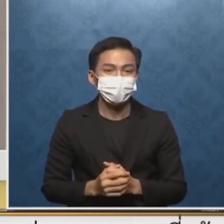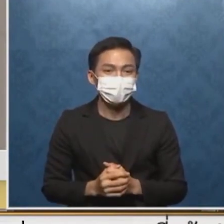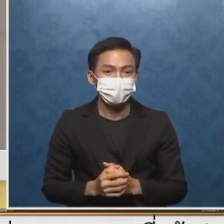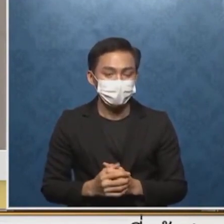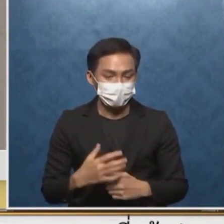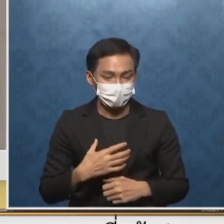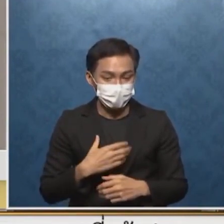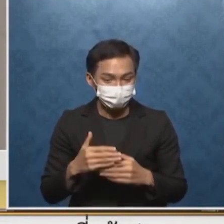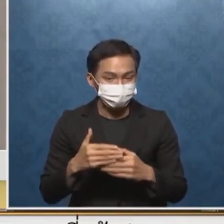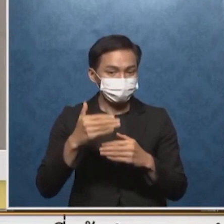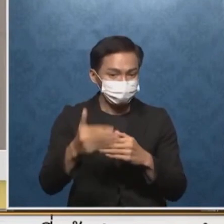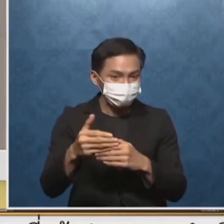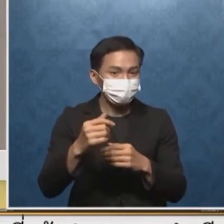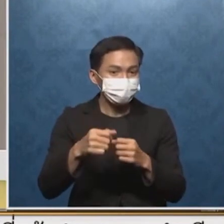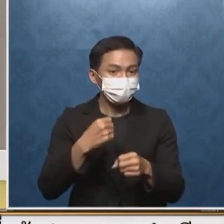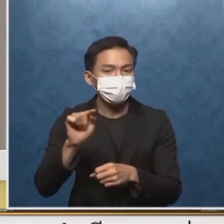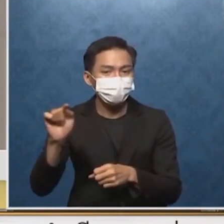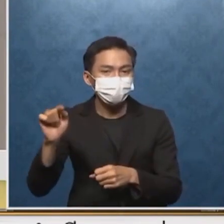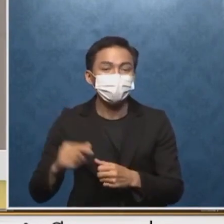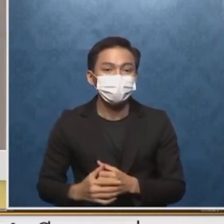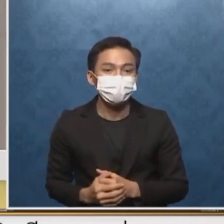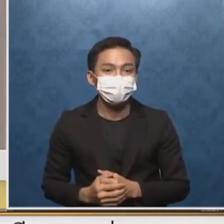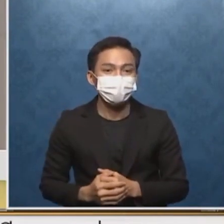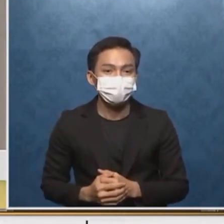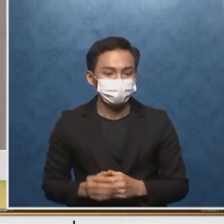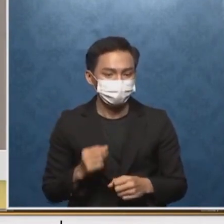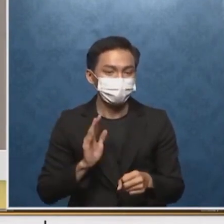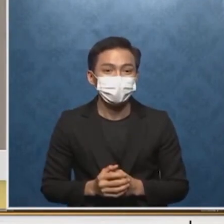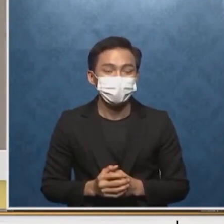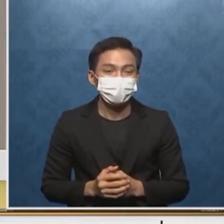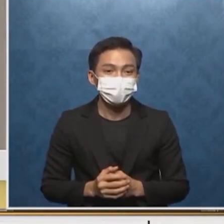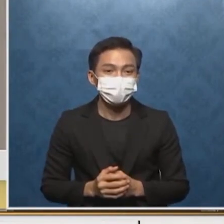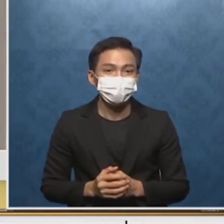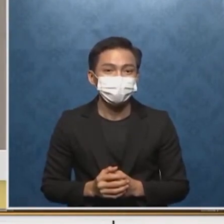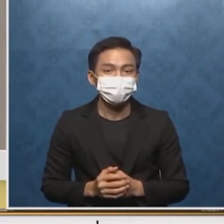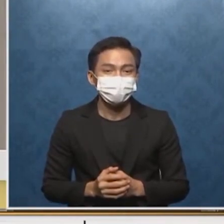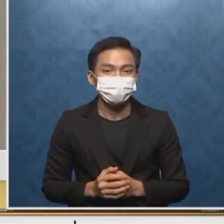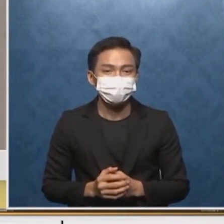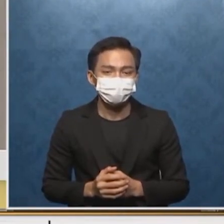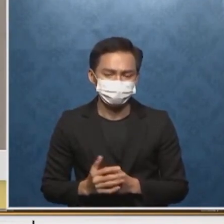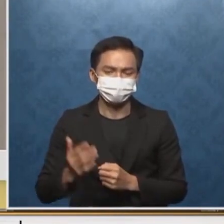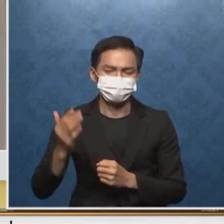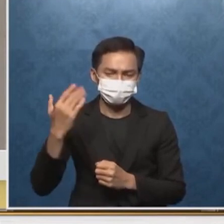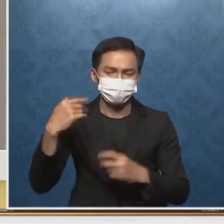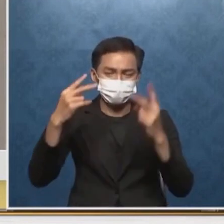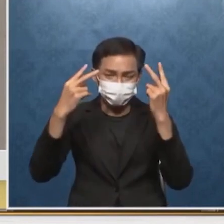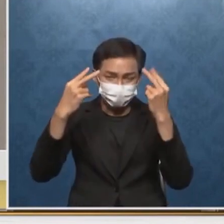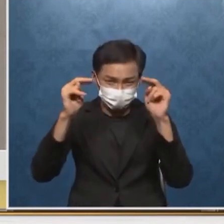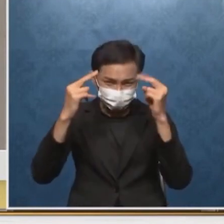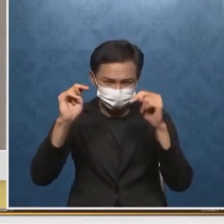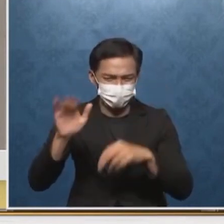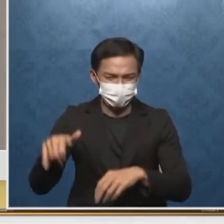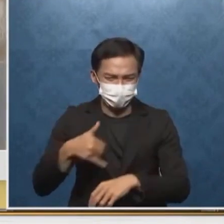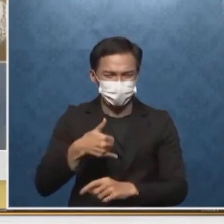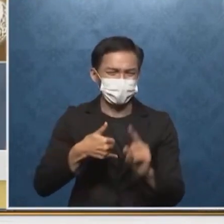ปีหรือจุดๆๆยังไม่พออีกแล้วครับในอดีตมีนายกรัฐมนตรีท่านหนึ่งครับผมไม่อย